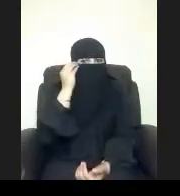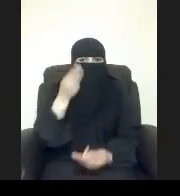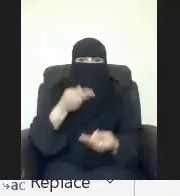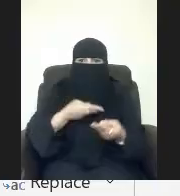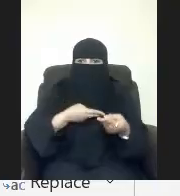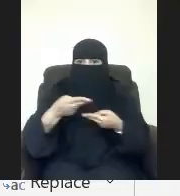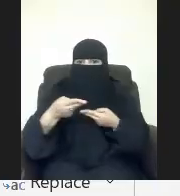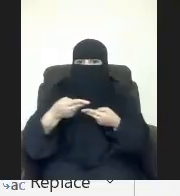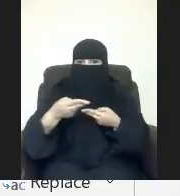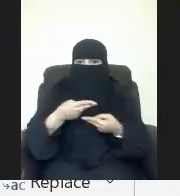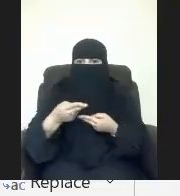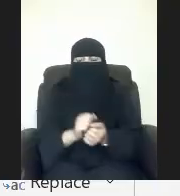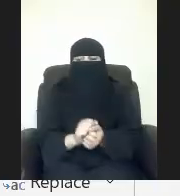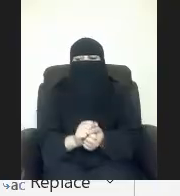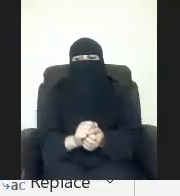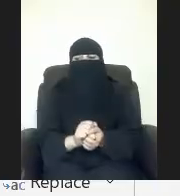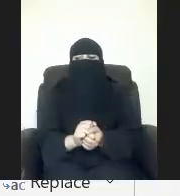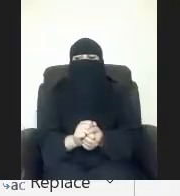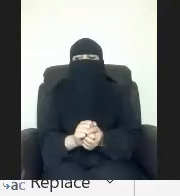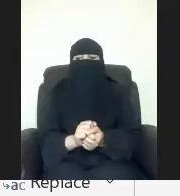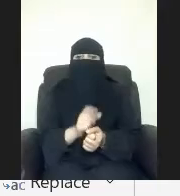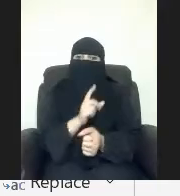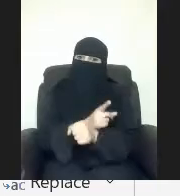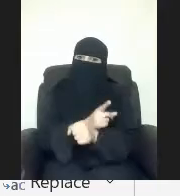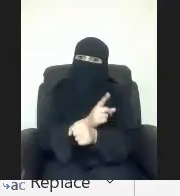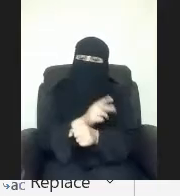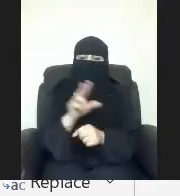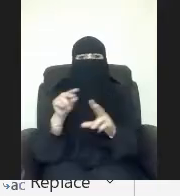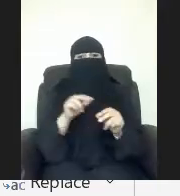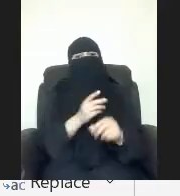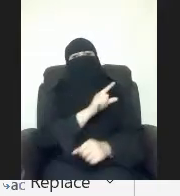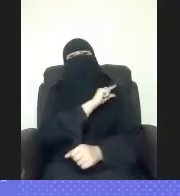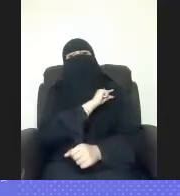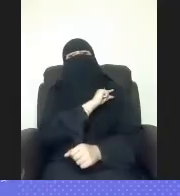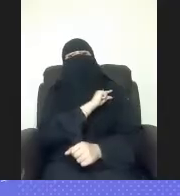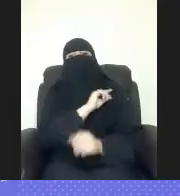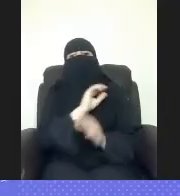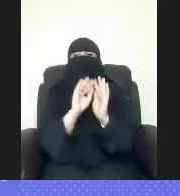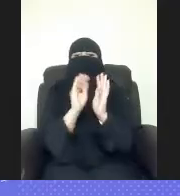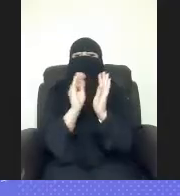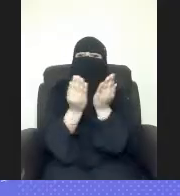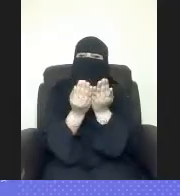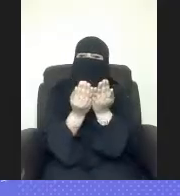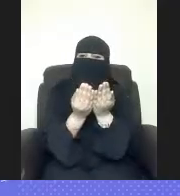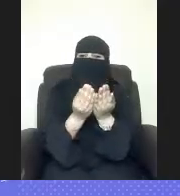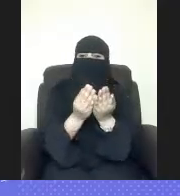في المحاضرات الغير متزامنة. تفضل، أحفظك.